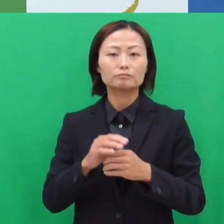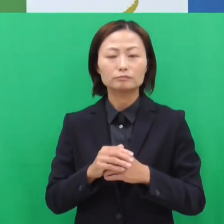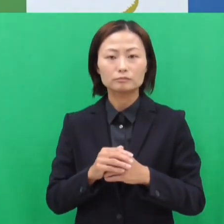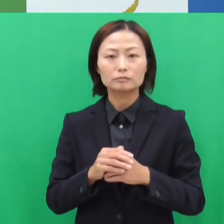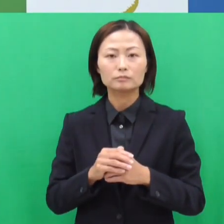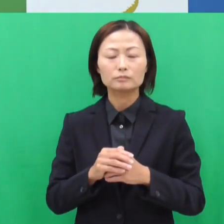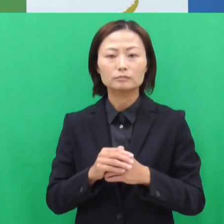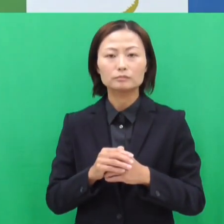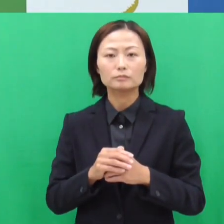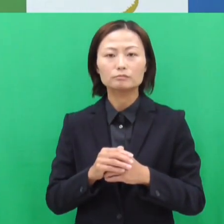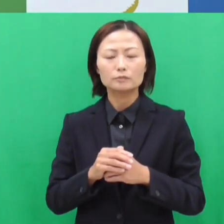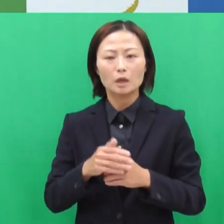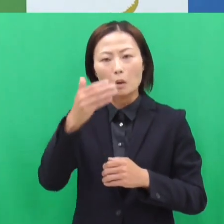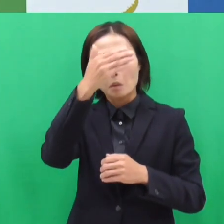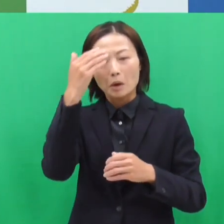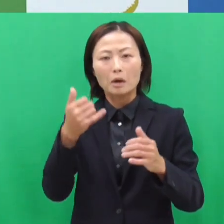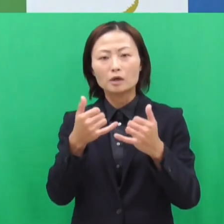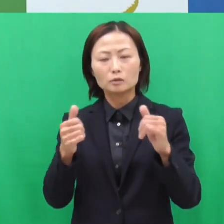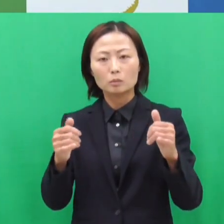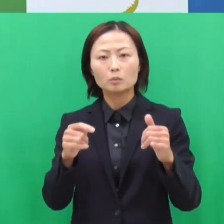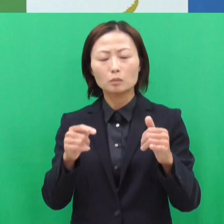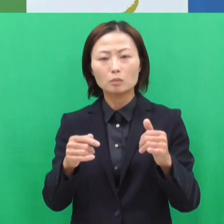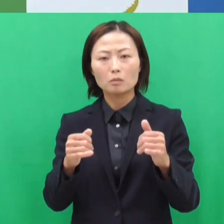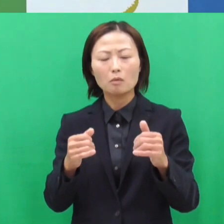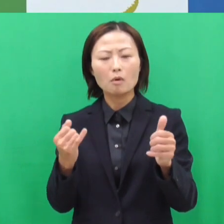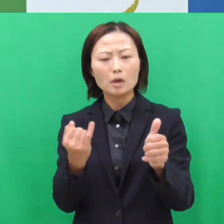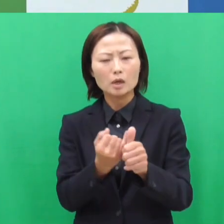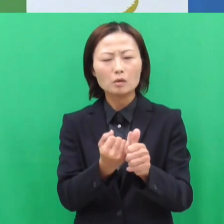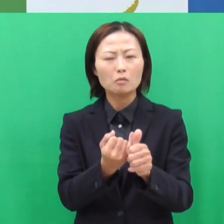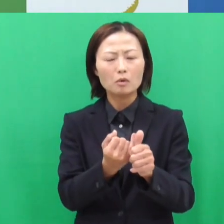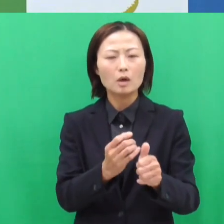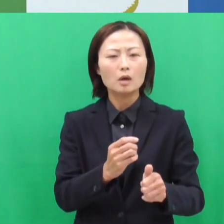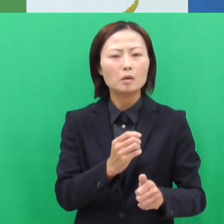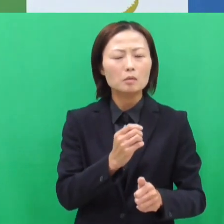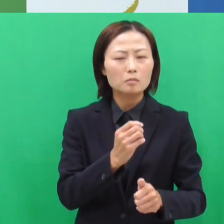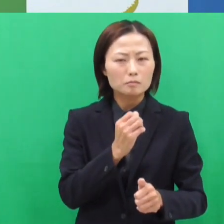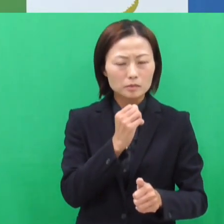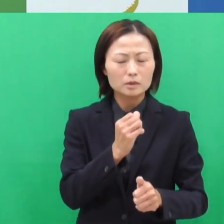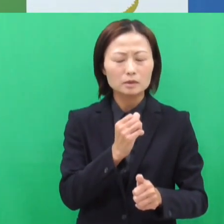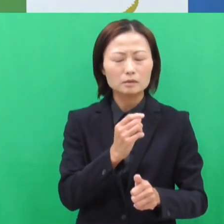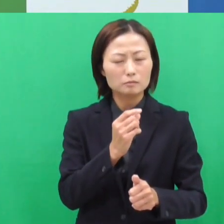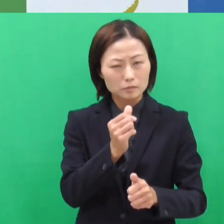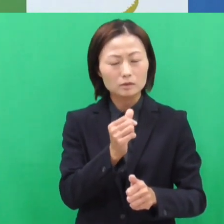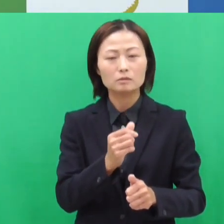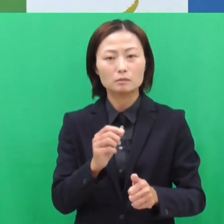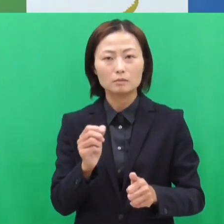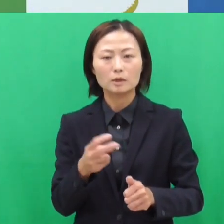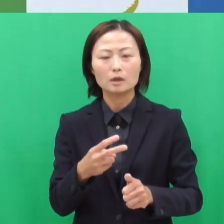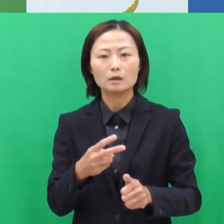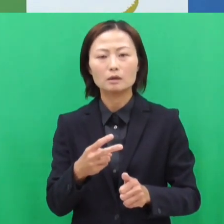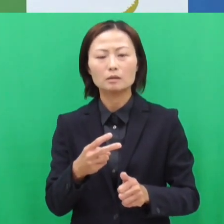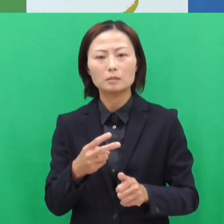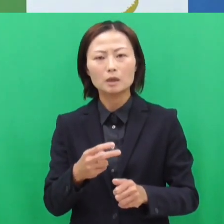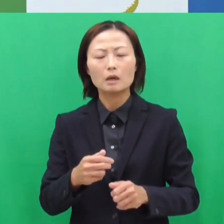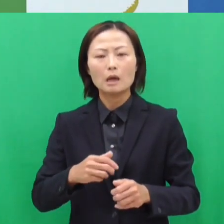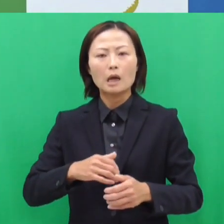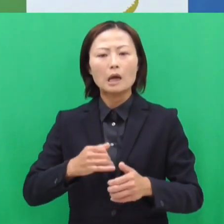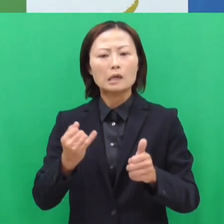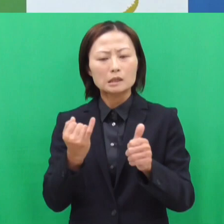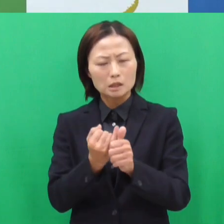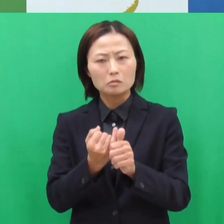議会答弁にやっぱり若い世代の友達少なかったりとかそもそも結婚の時期の遅くなっていて